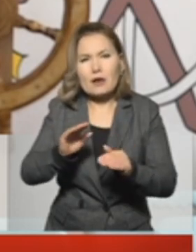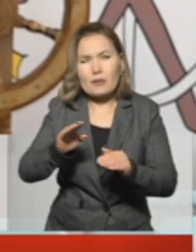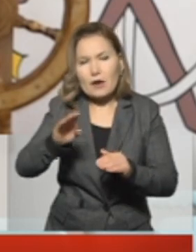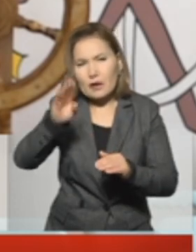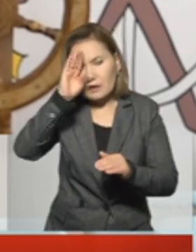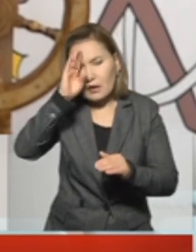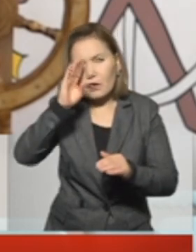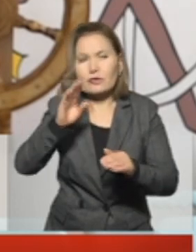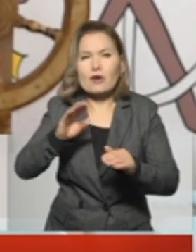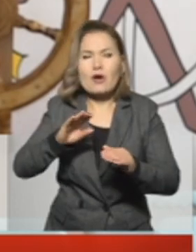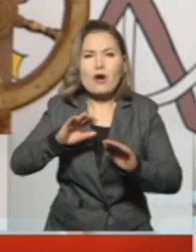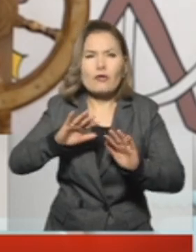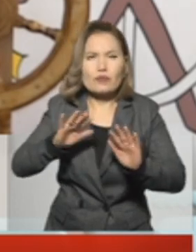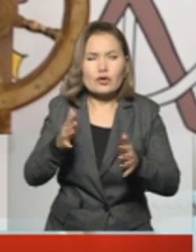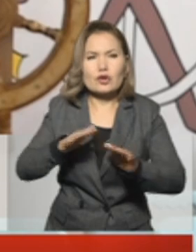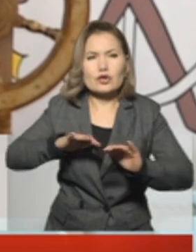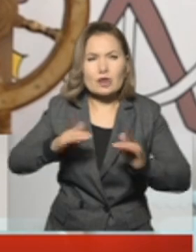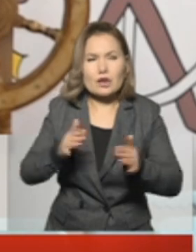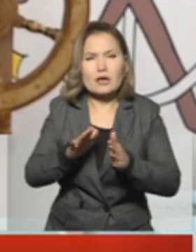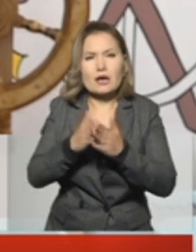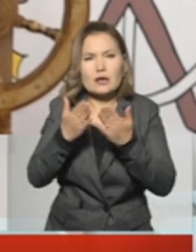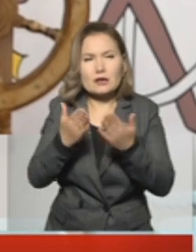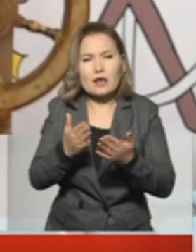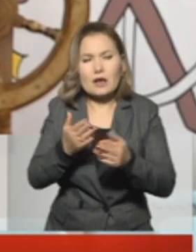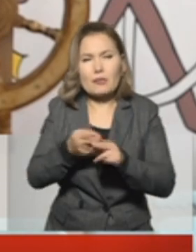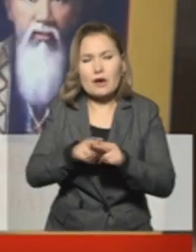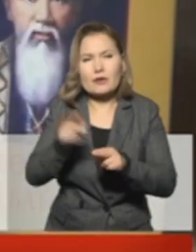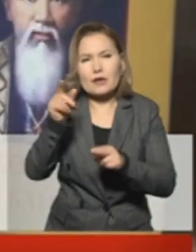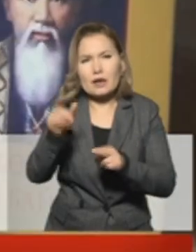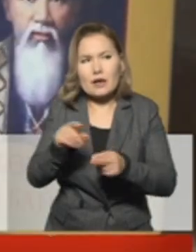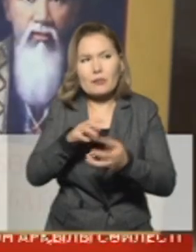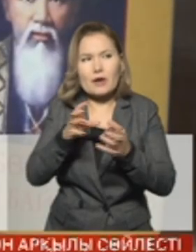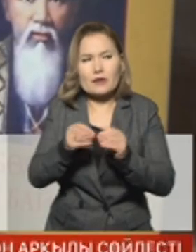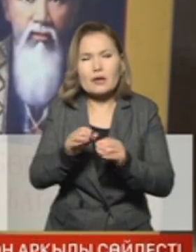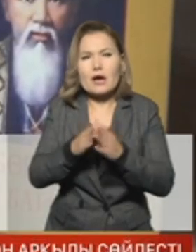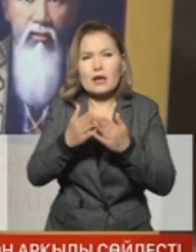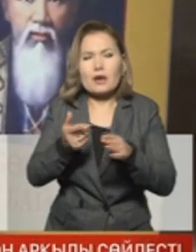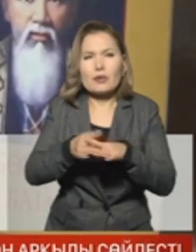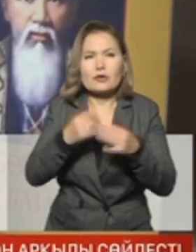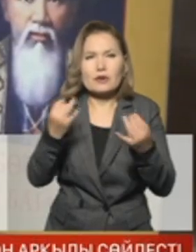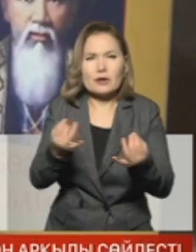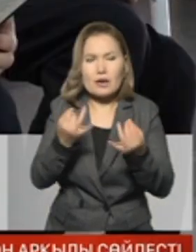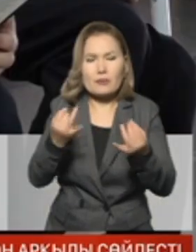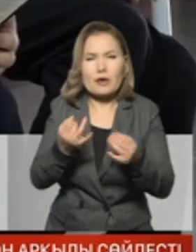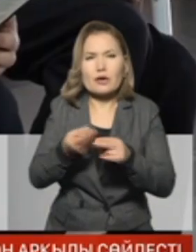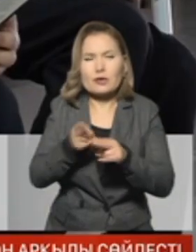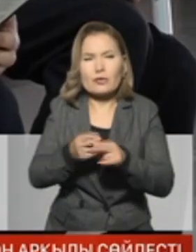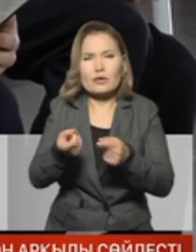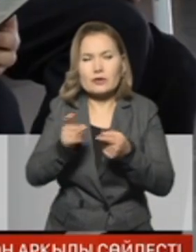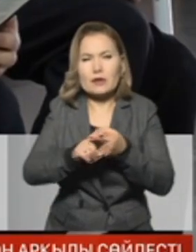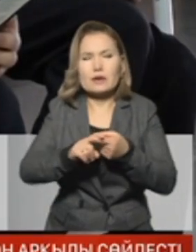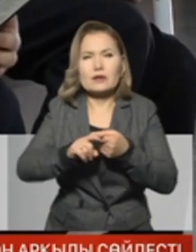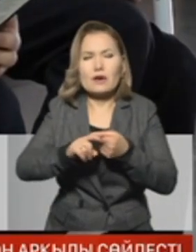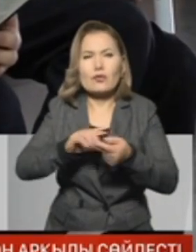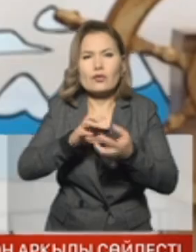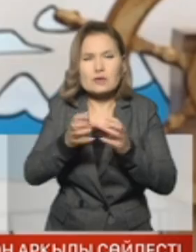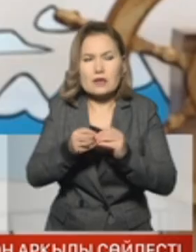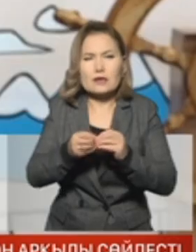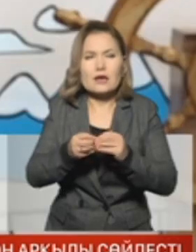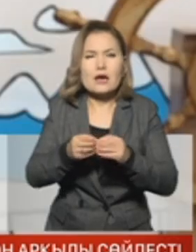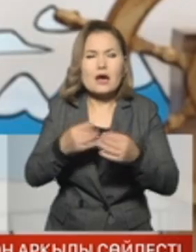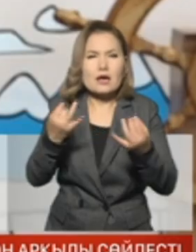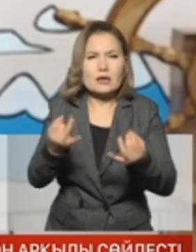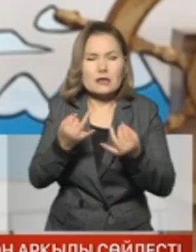жалығып қалса, мен оларды кітаптағы тұлғалар арқылы, кітаптағы оқиғалар арқылы қызықтыруға тырысамын. Кітаптар талқылау арқылы